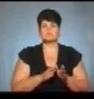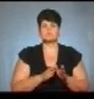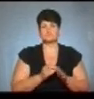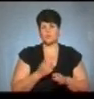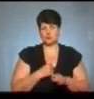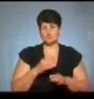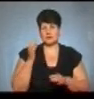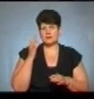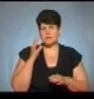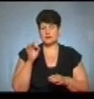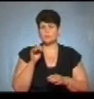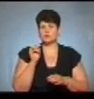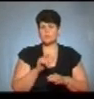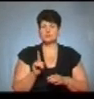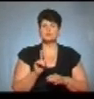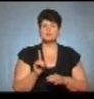хочу нагадати про це, що